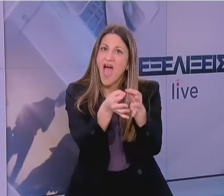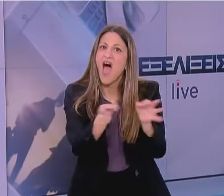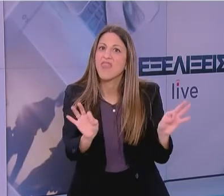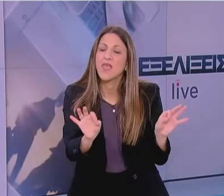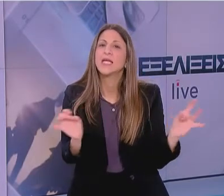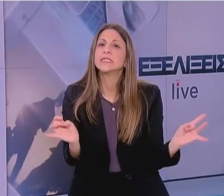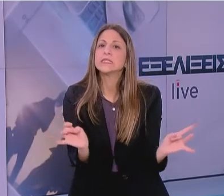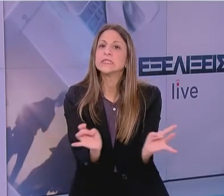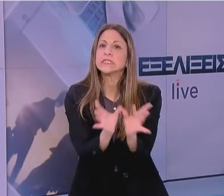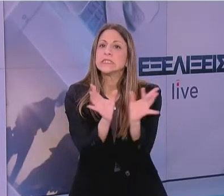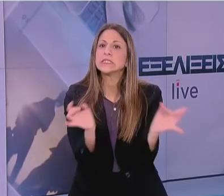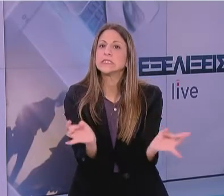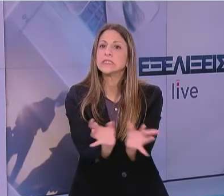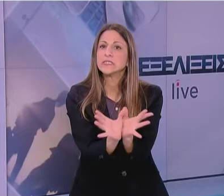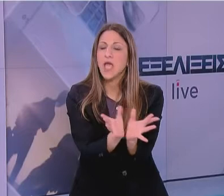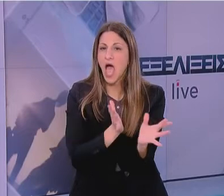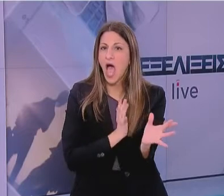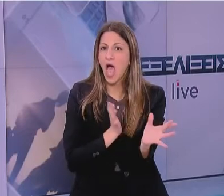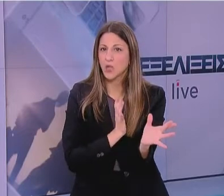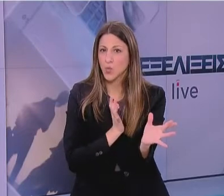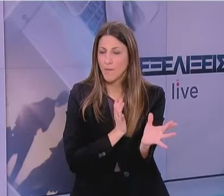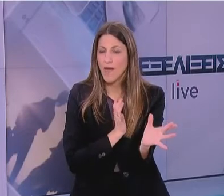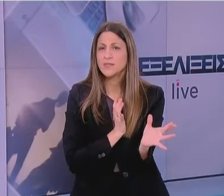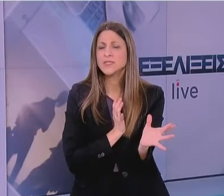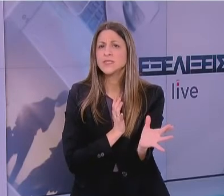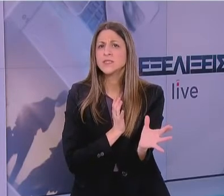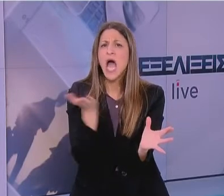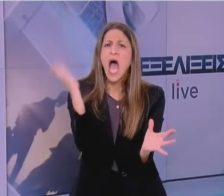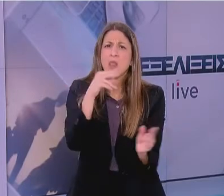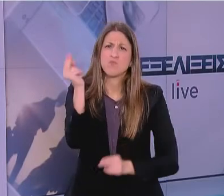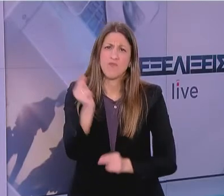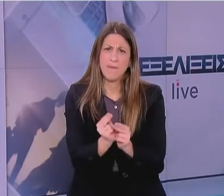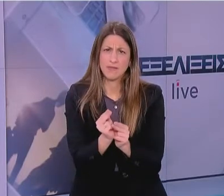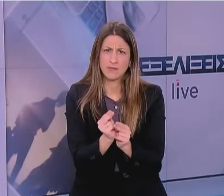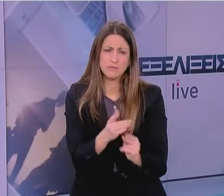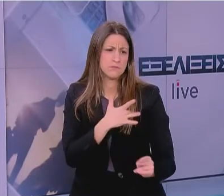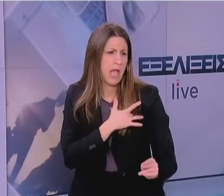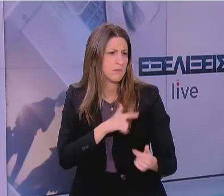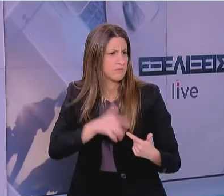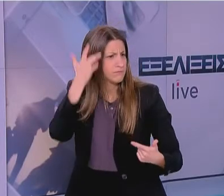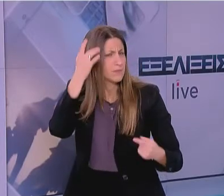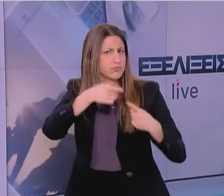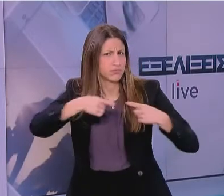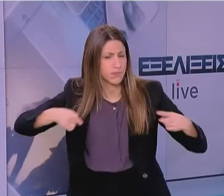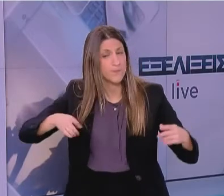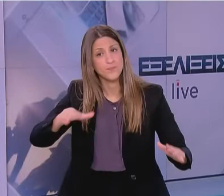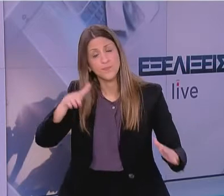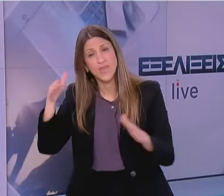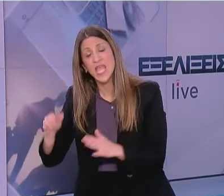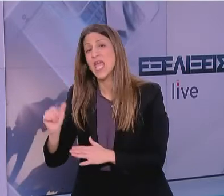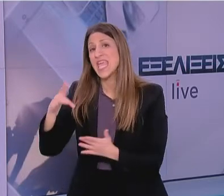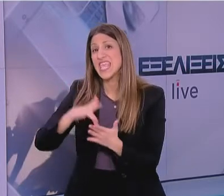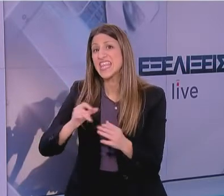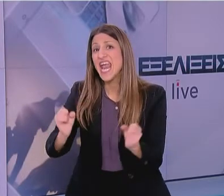τα ζητήματα που δεν σχετίζονται με τον κορονοϊό. Σε πρωτοβάθμιο επίπεδο υγείας, 300 και